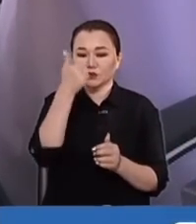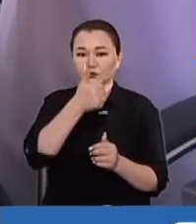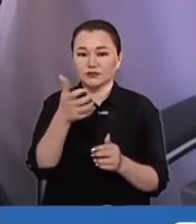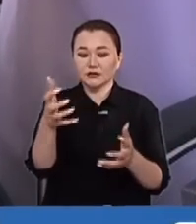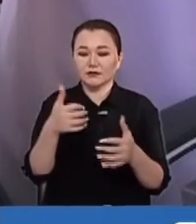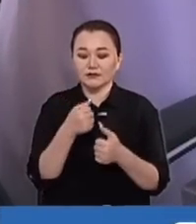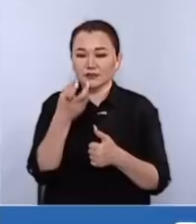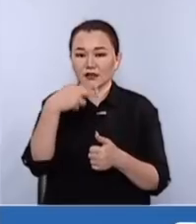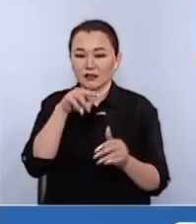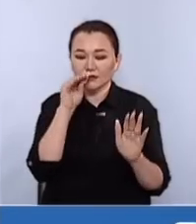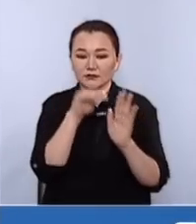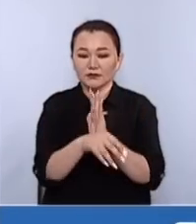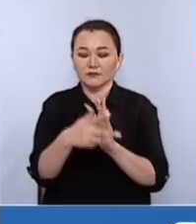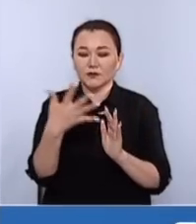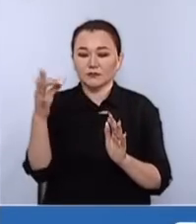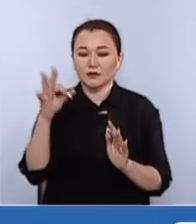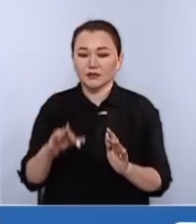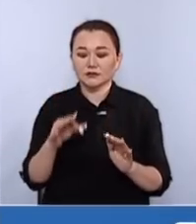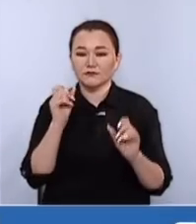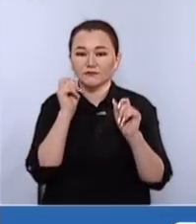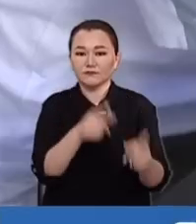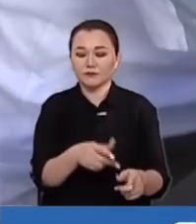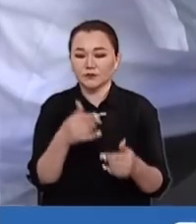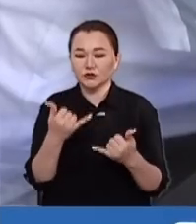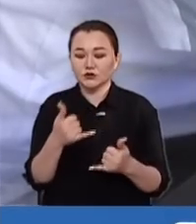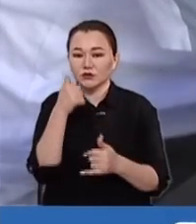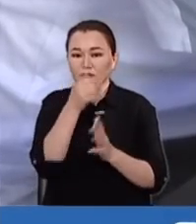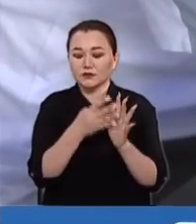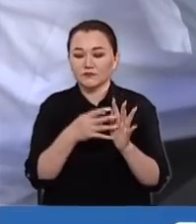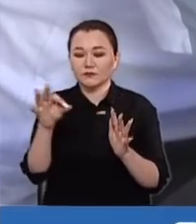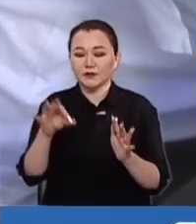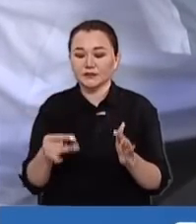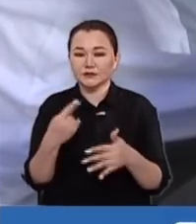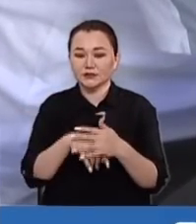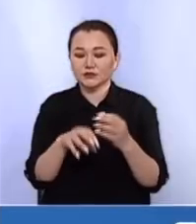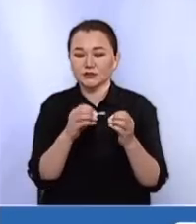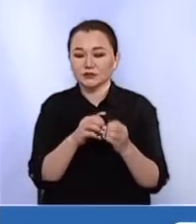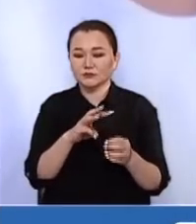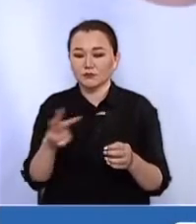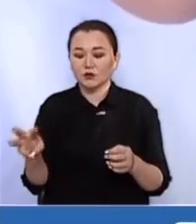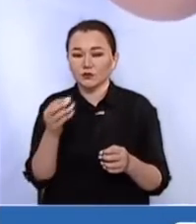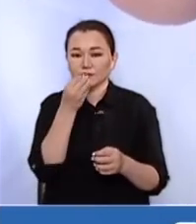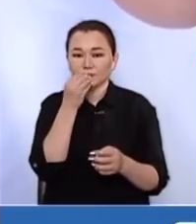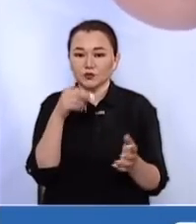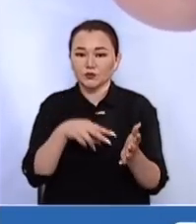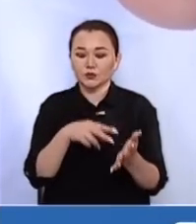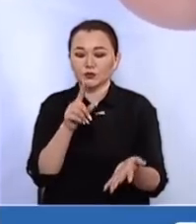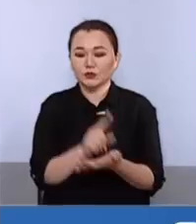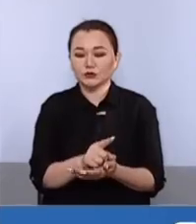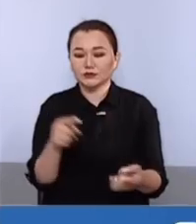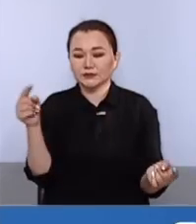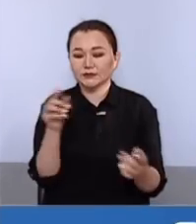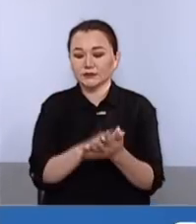алынған өнімдердің 30% қоқысқа төгіліпті. Ал биыл 9%, яғни 10 миллион теңгенің көкөнісі жарамсыз болып